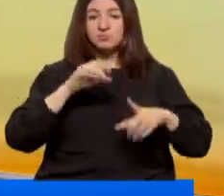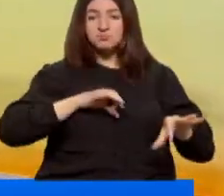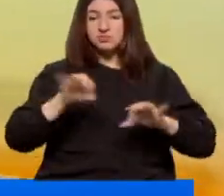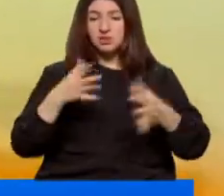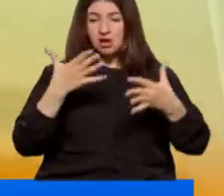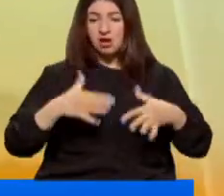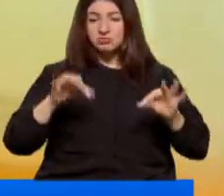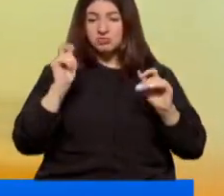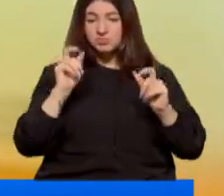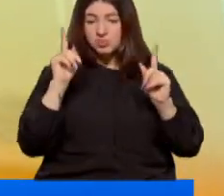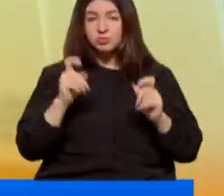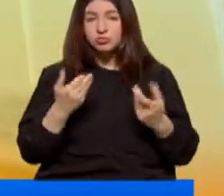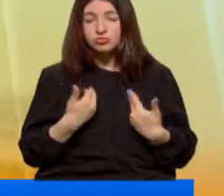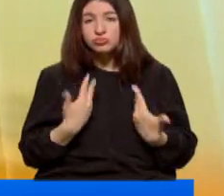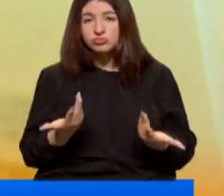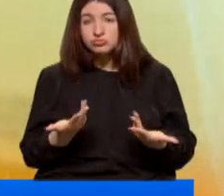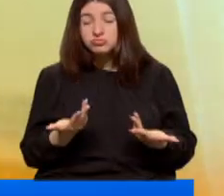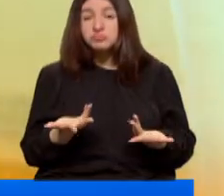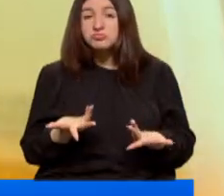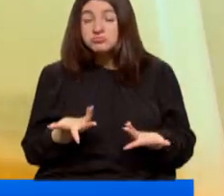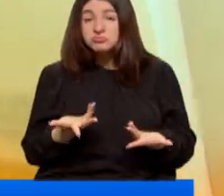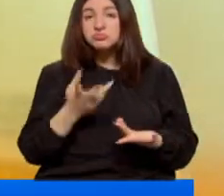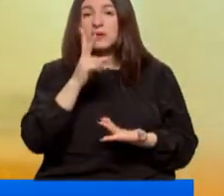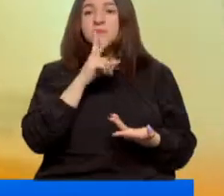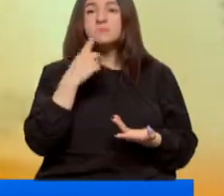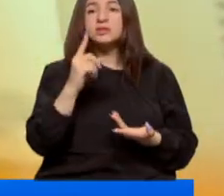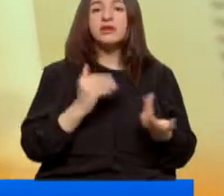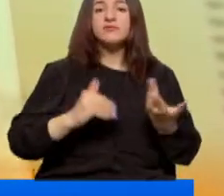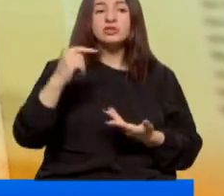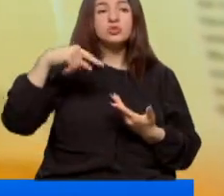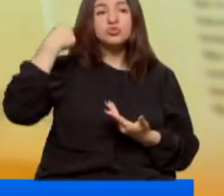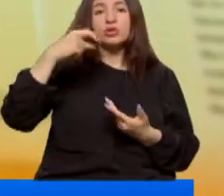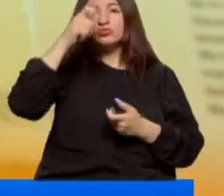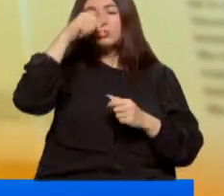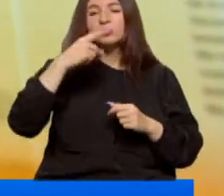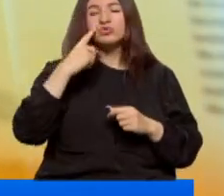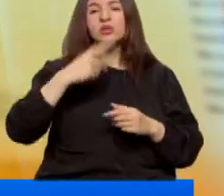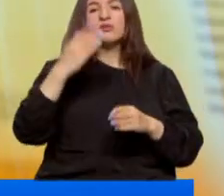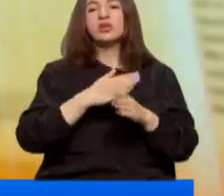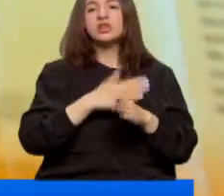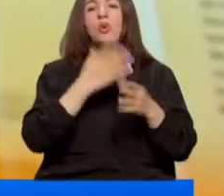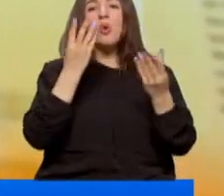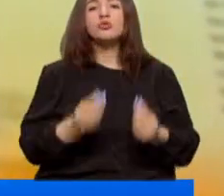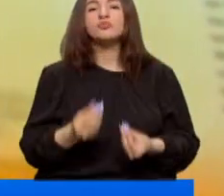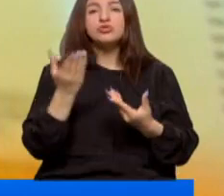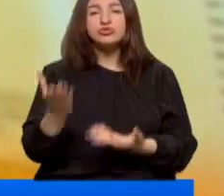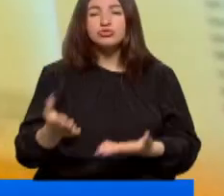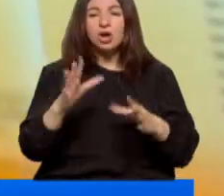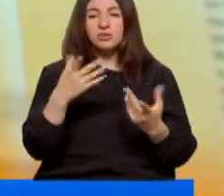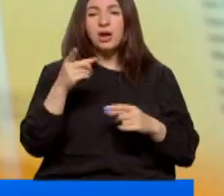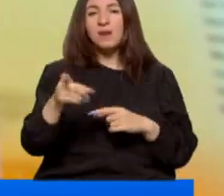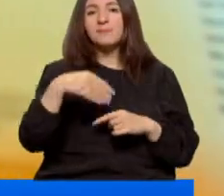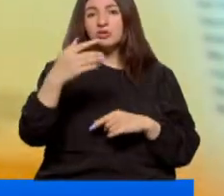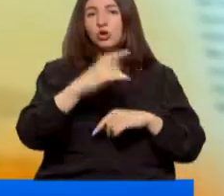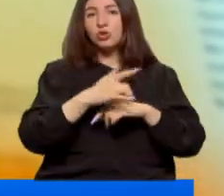stratejisi uygulayabiliyor muyuz? 200 binden fazla Suriyeli Türkiye Cumhuriyeti vatandaşı olmuş. Acaba